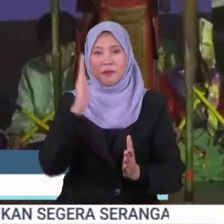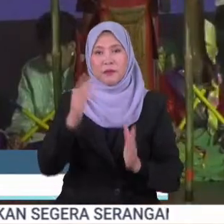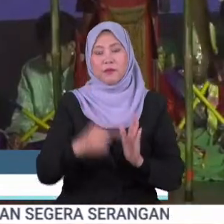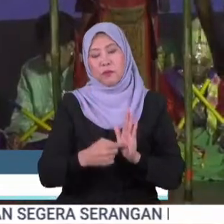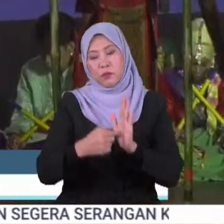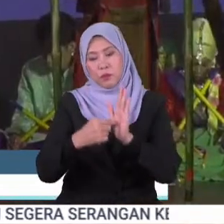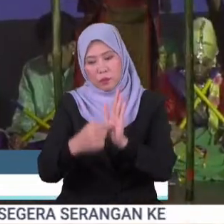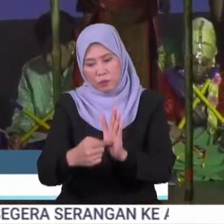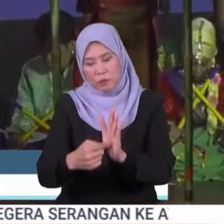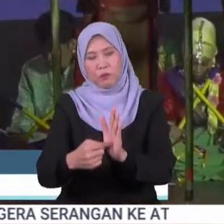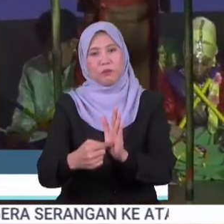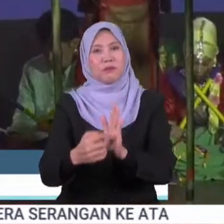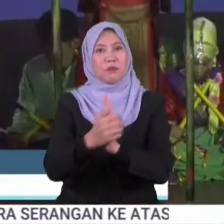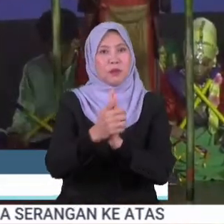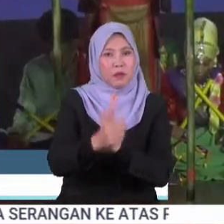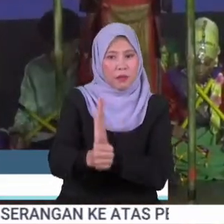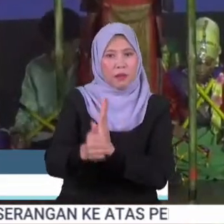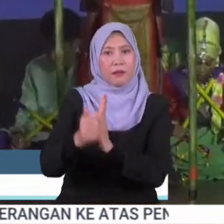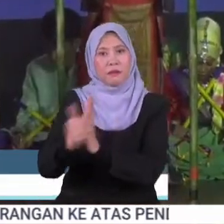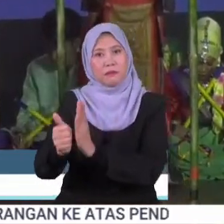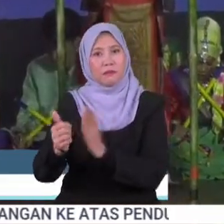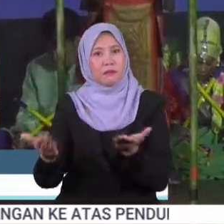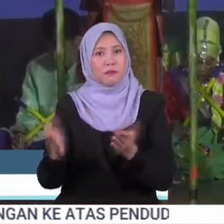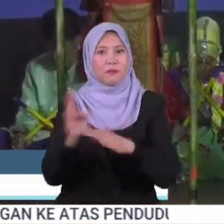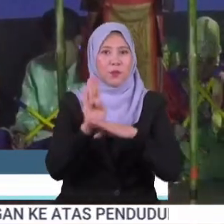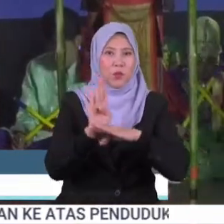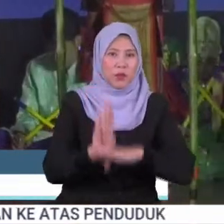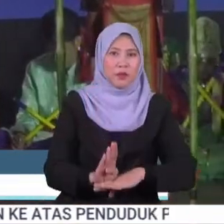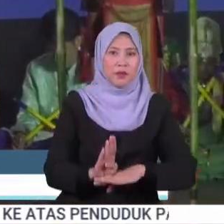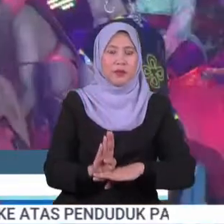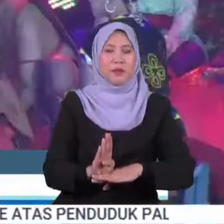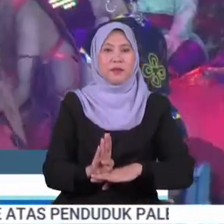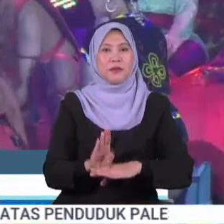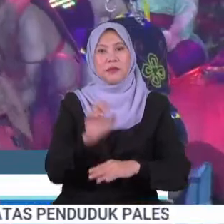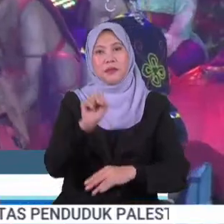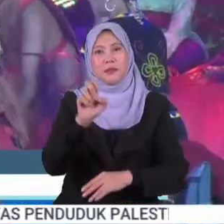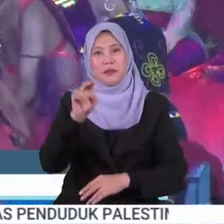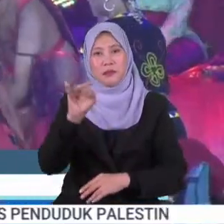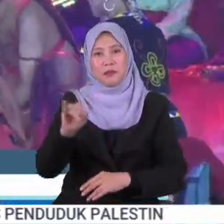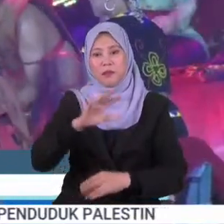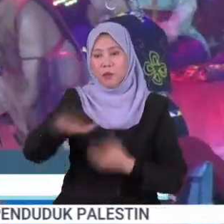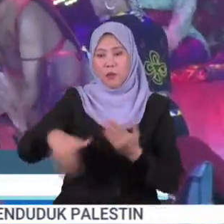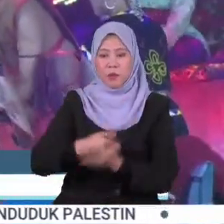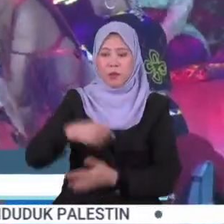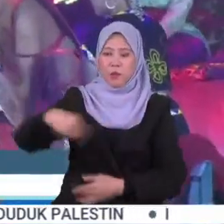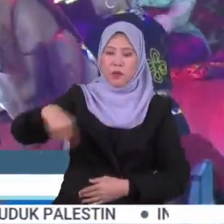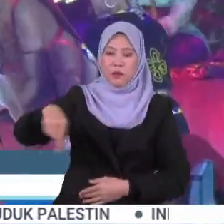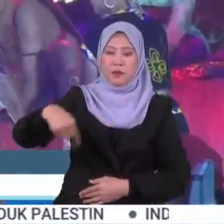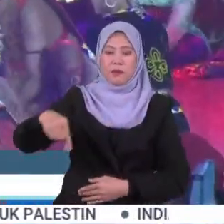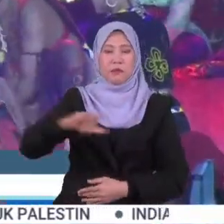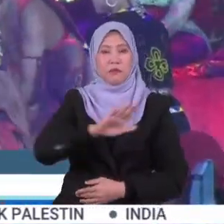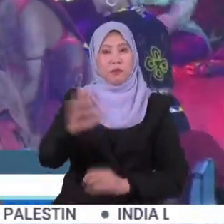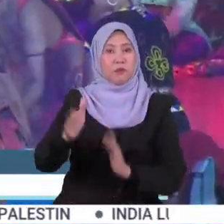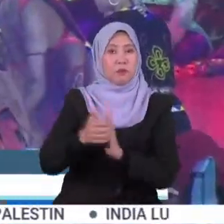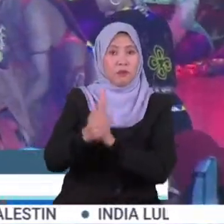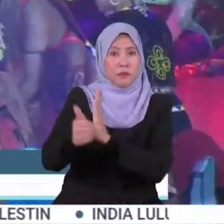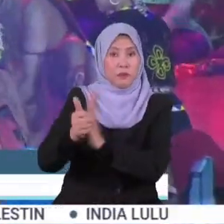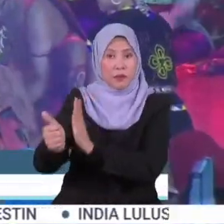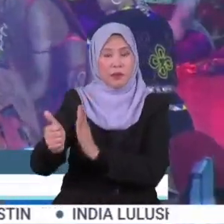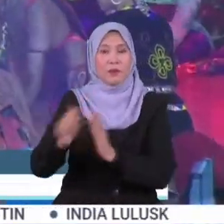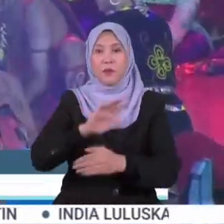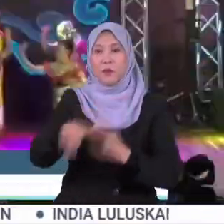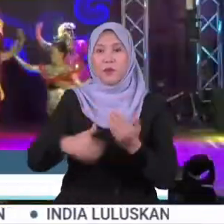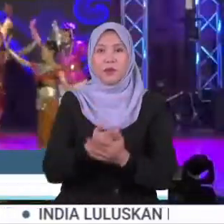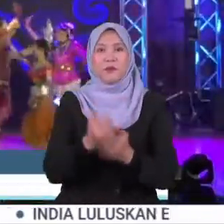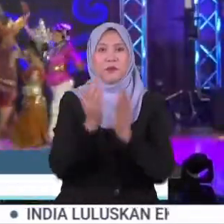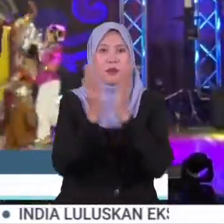menunjukkan keupayaan mereka dari segi kebudayaan, kesenian dan semua kualiti yang mereka ada dan semuanya pelajar yang akan